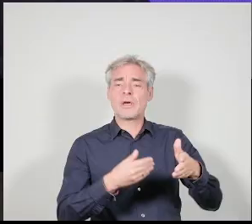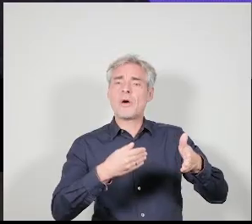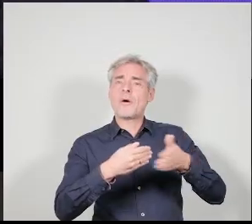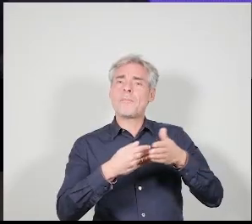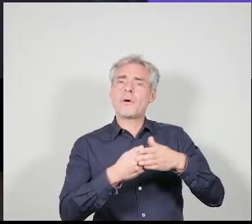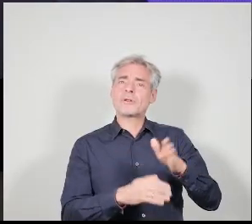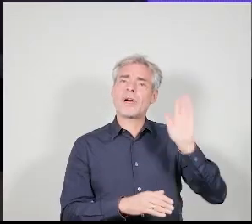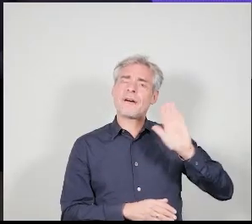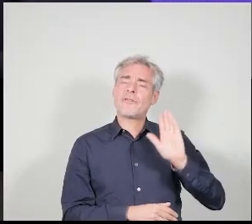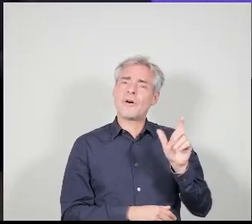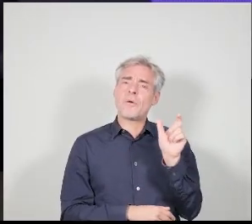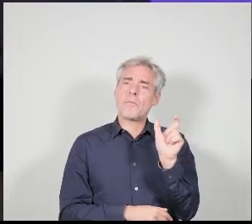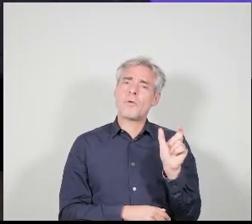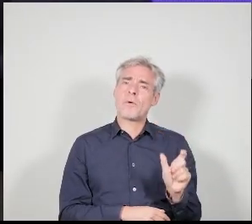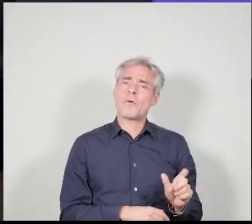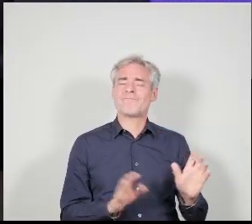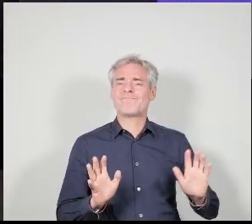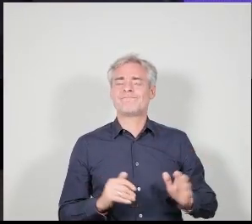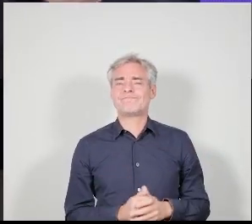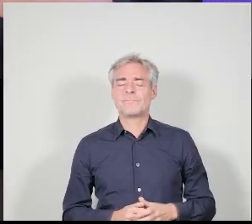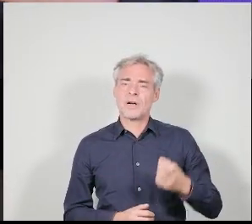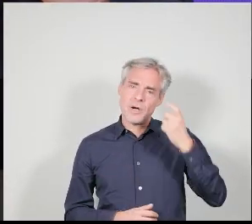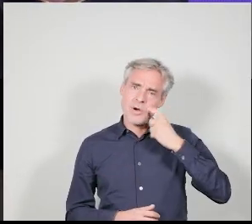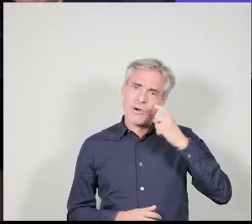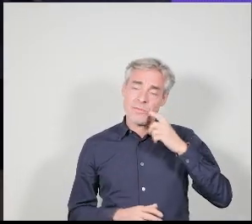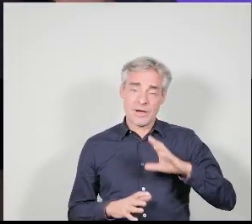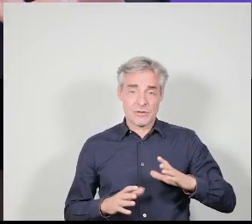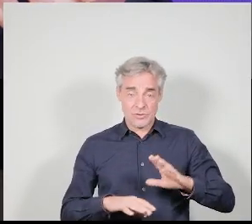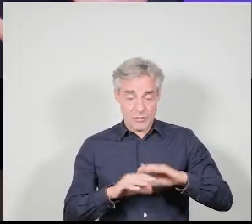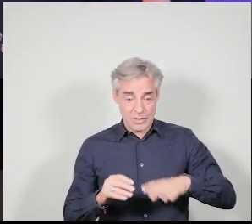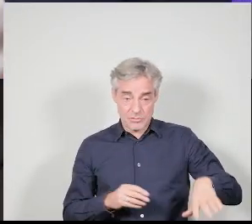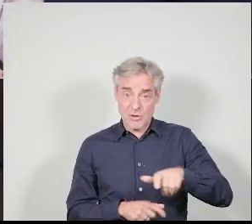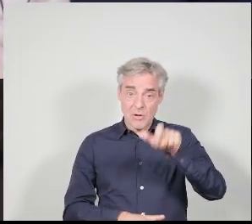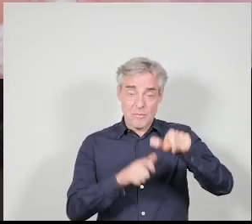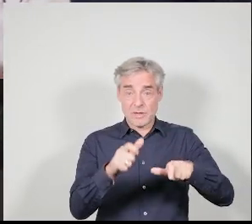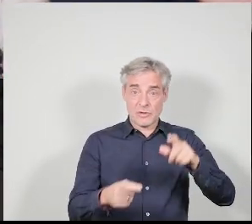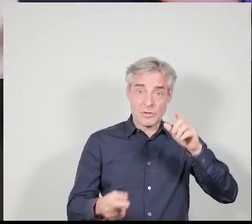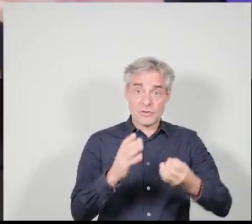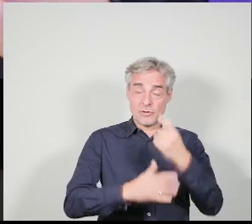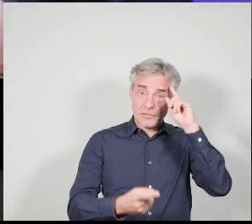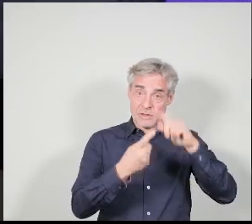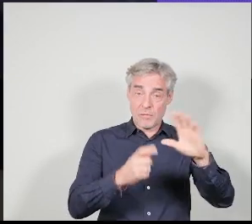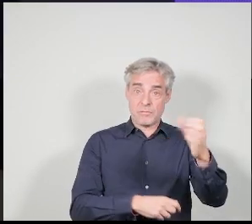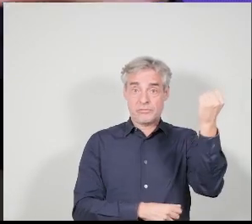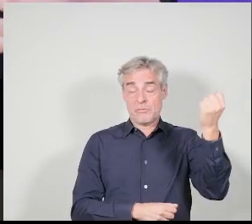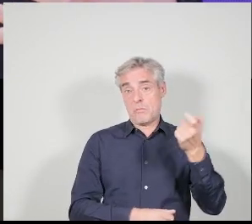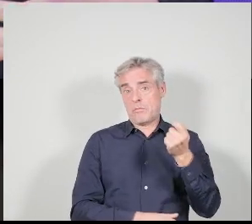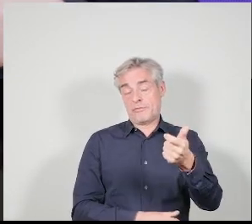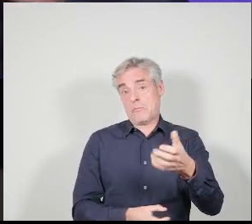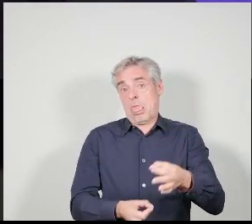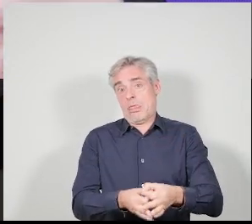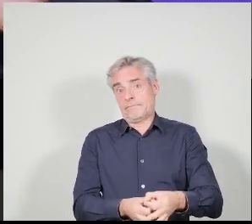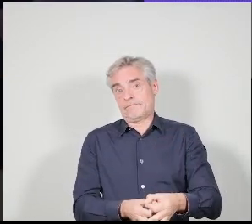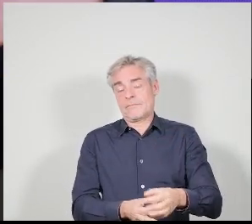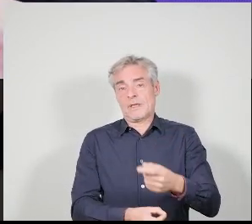des termes antérieurs, et on voit que sur le terrain, très peu de gens se sont emparés de cette possibilité d'avoir des